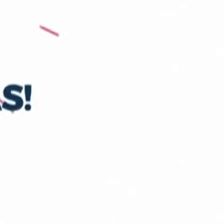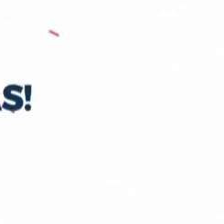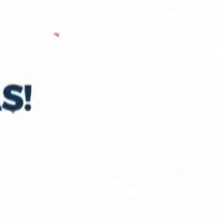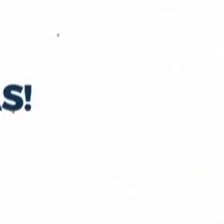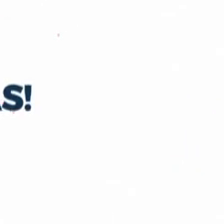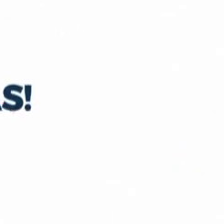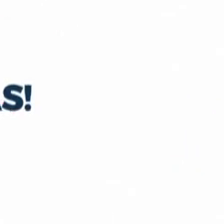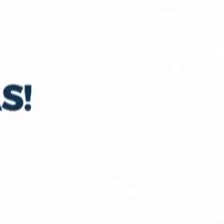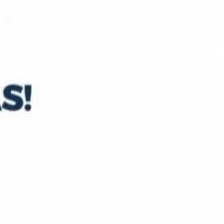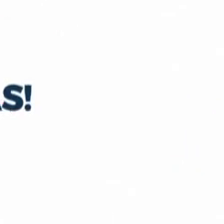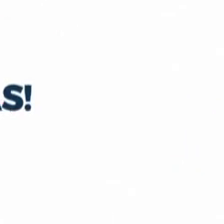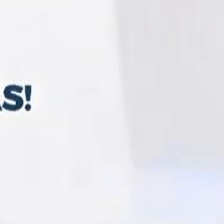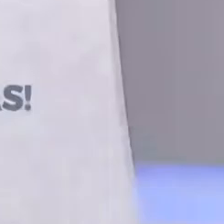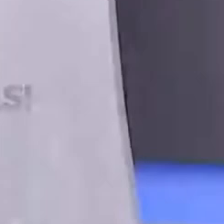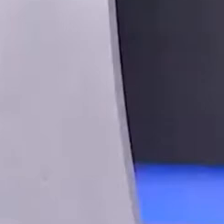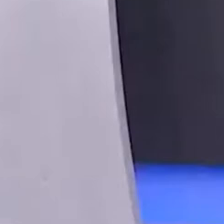KPM.